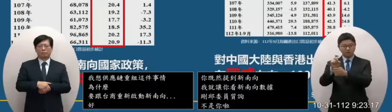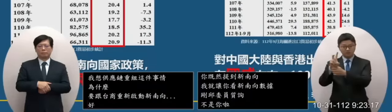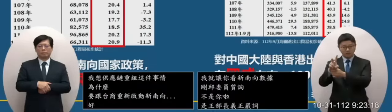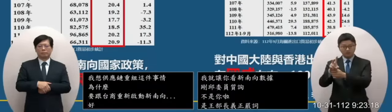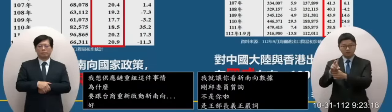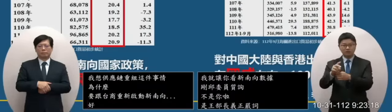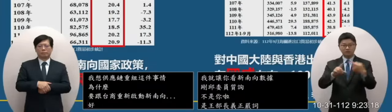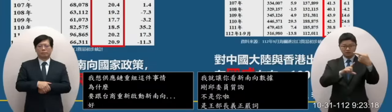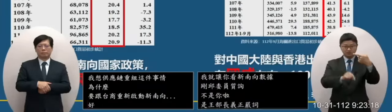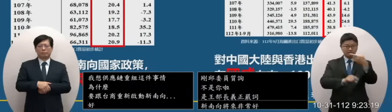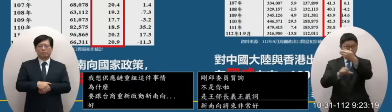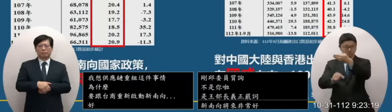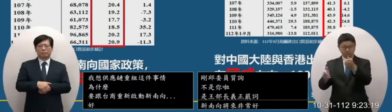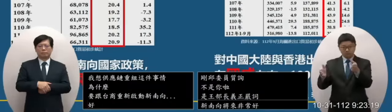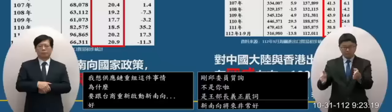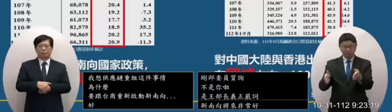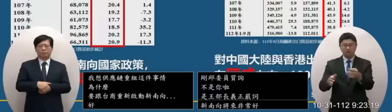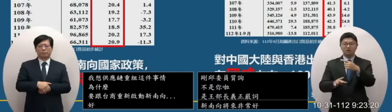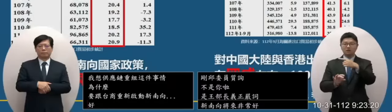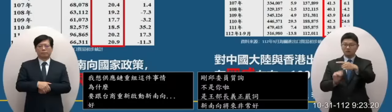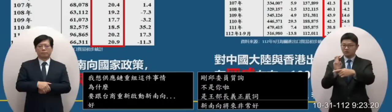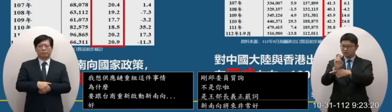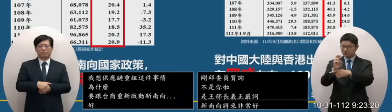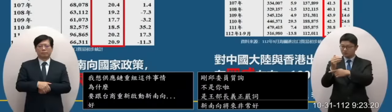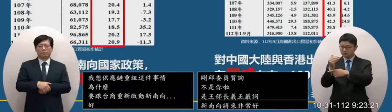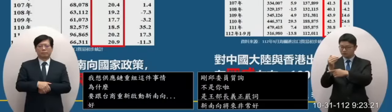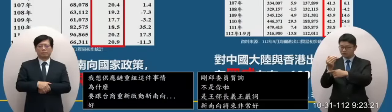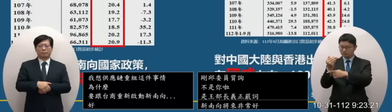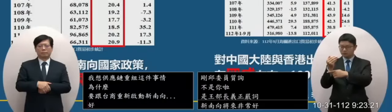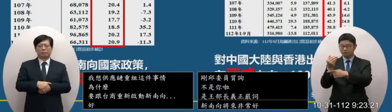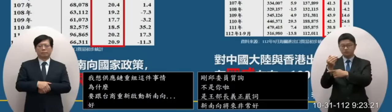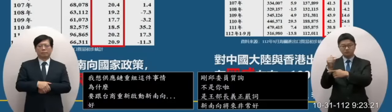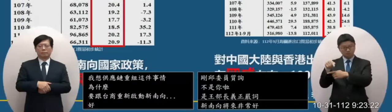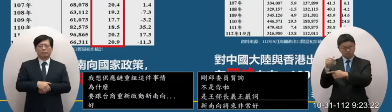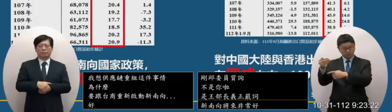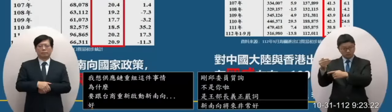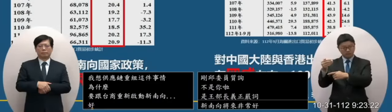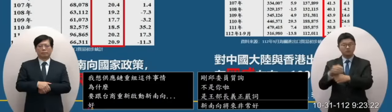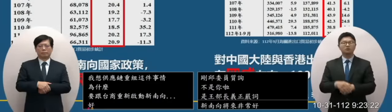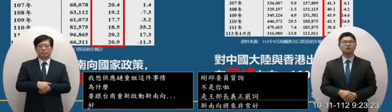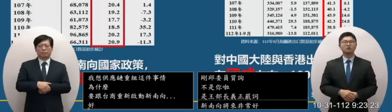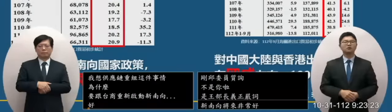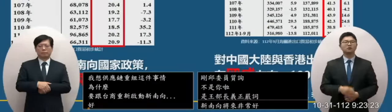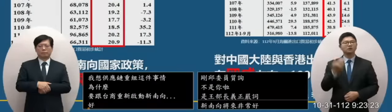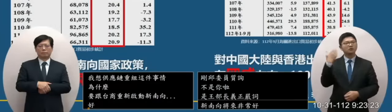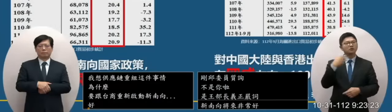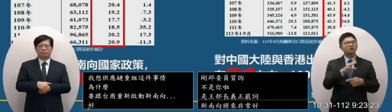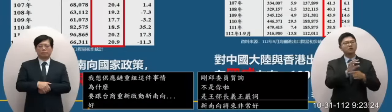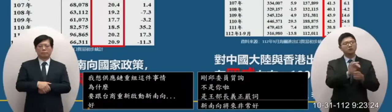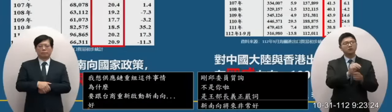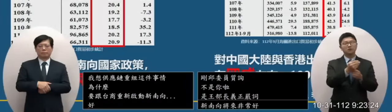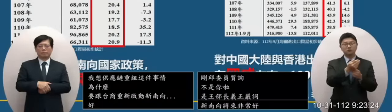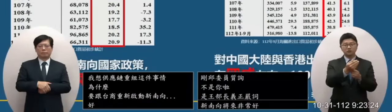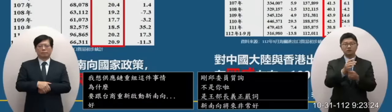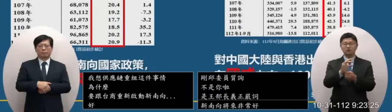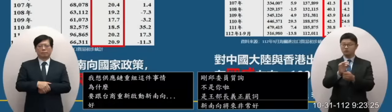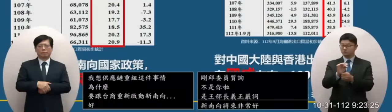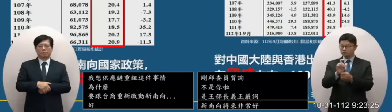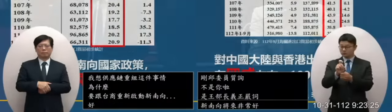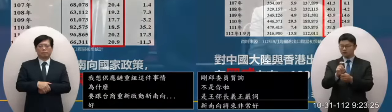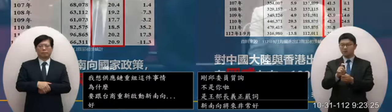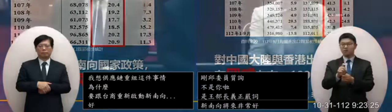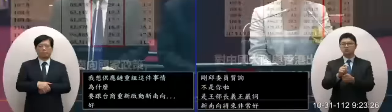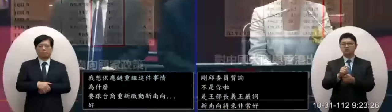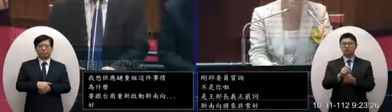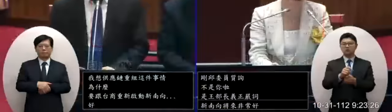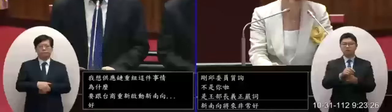有1月到9月而已嘛，哈，你是变成20.9%。你在109年、110年的时候，其实你还是下降